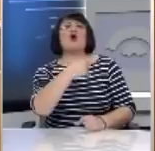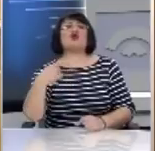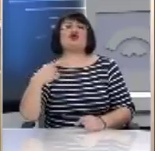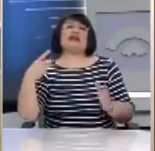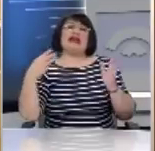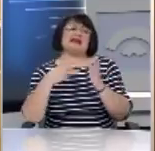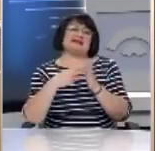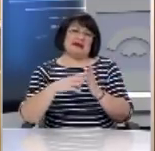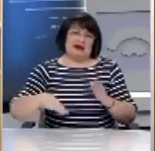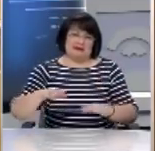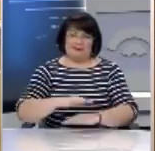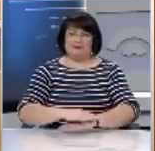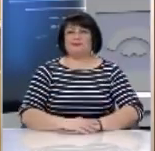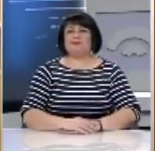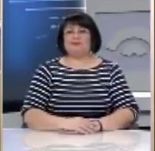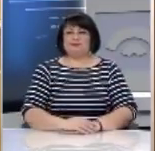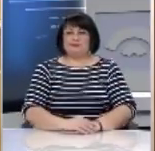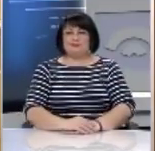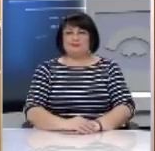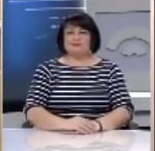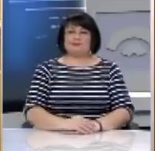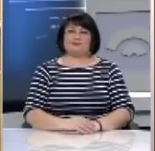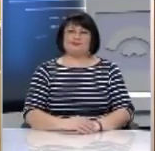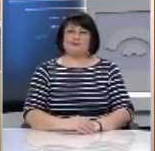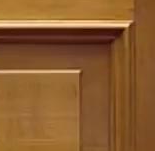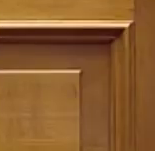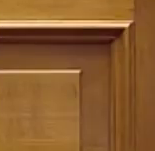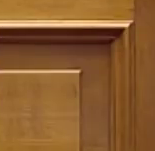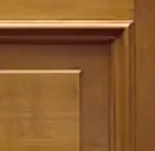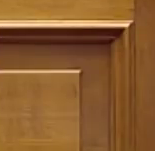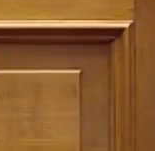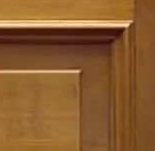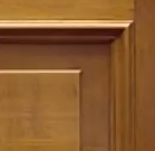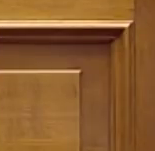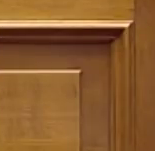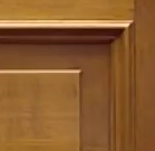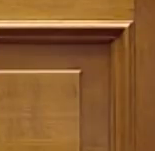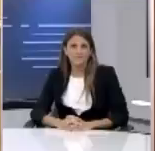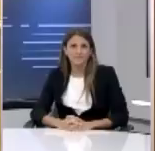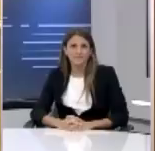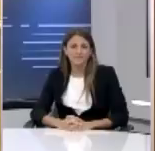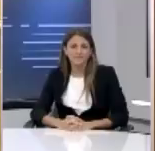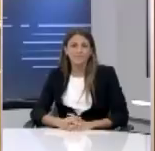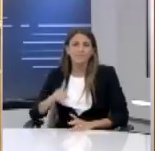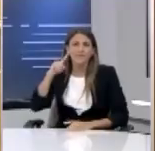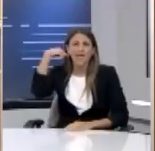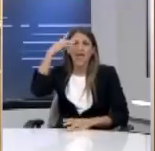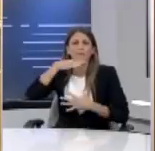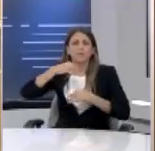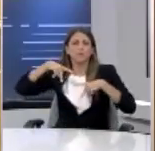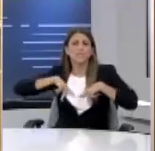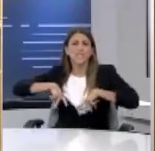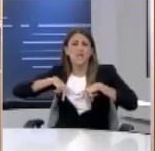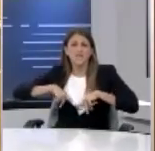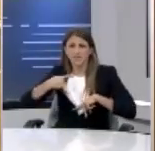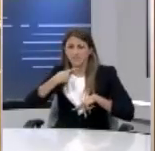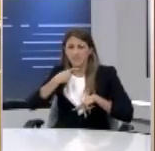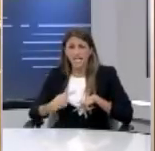Λέγοντας μάλιστα ο κυβερνητικός εκπρόσωπος ότι δεν πρέπει να είμαστε πολύ έντονοι και να ξεπεράσουμε τη λεπτή γραμμή σε αυτά τα